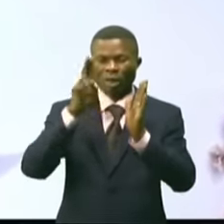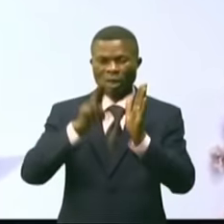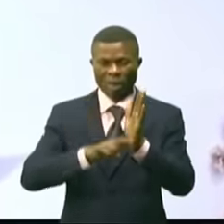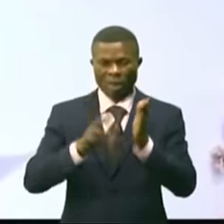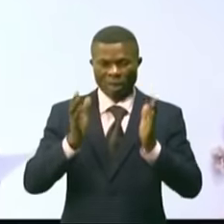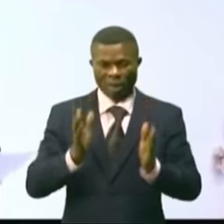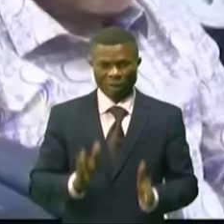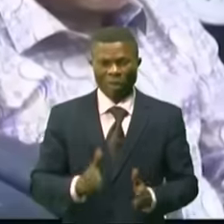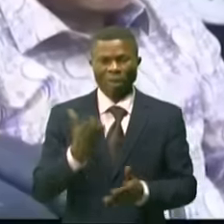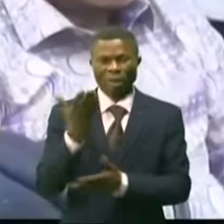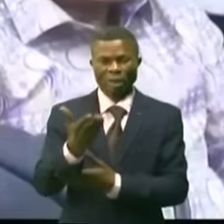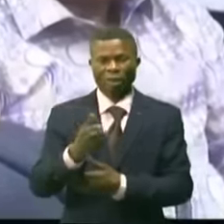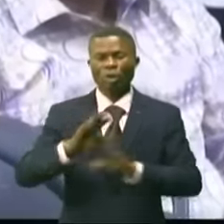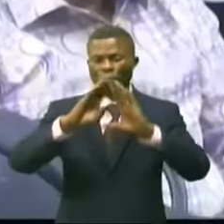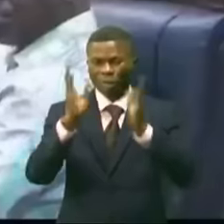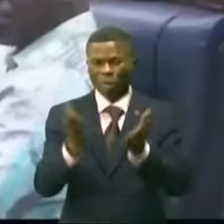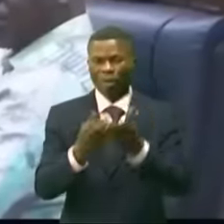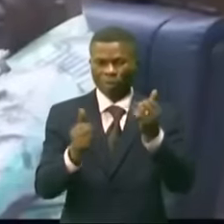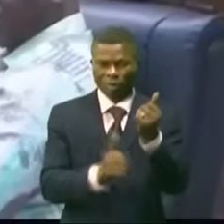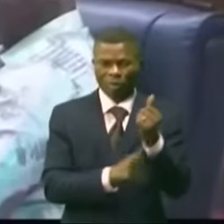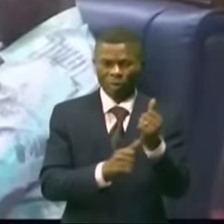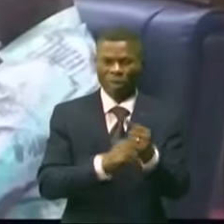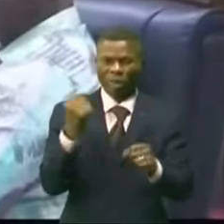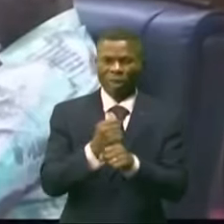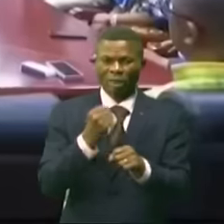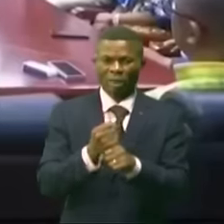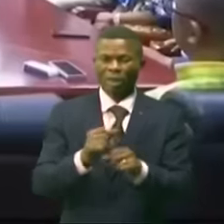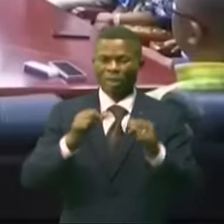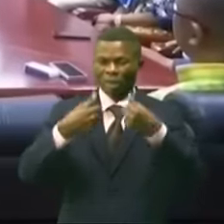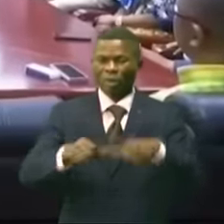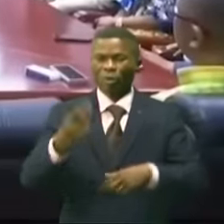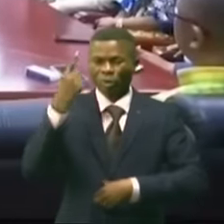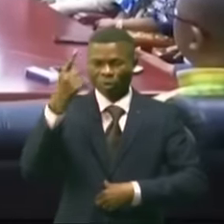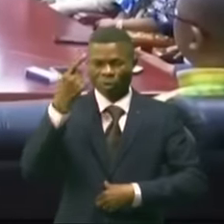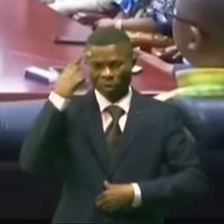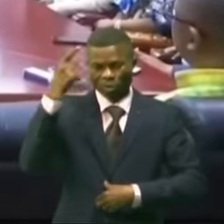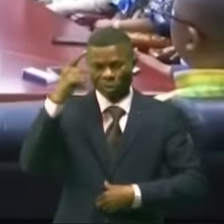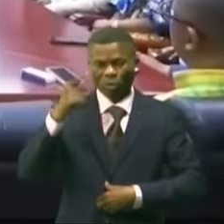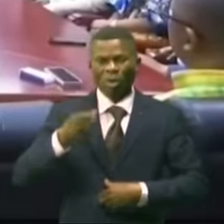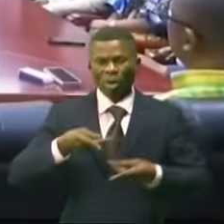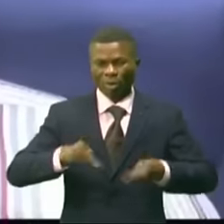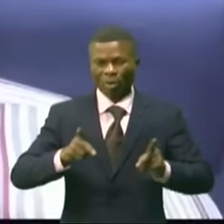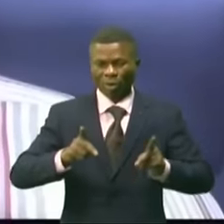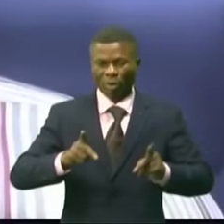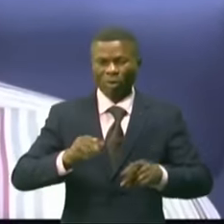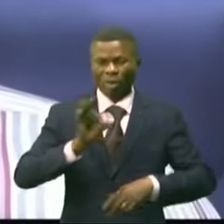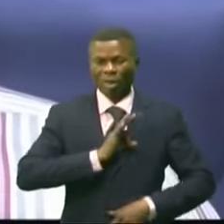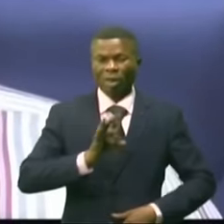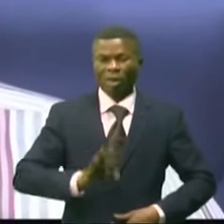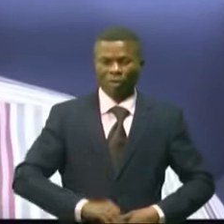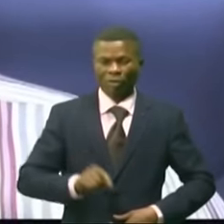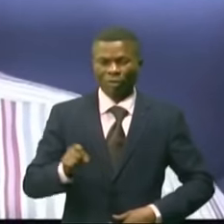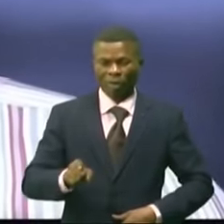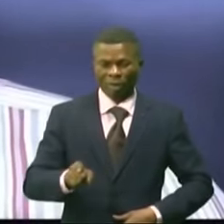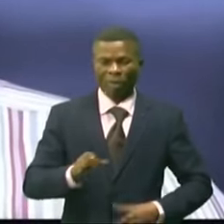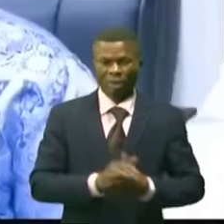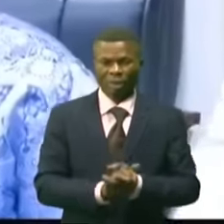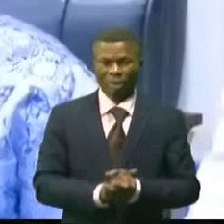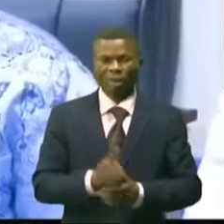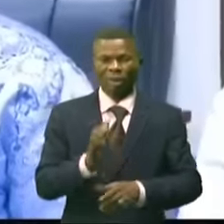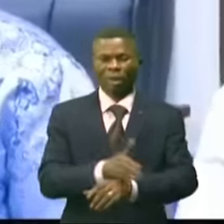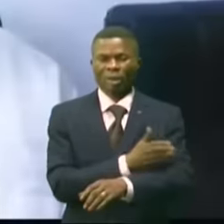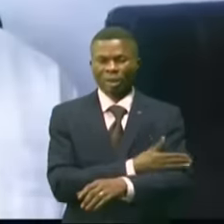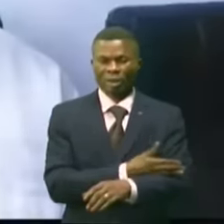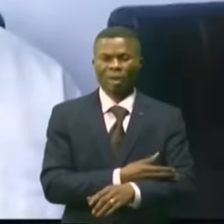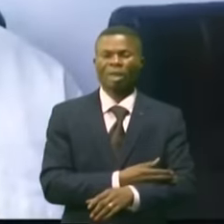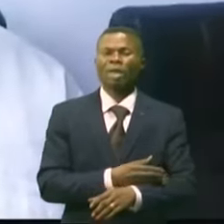a inviter les uns et les autres à évrer pour l'unité envie de permettre à Félix Antoine tekedi tilombo de répondre